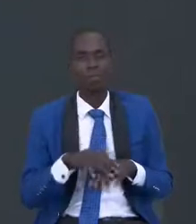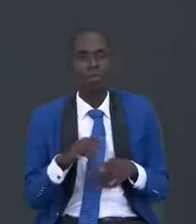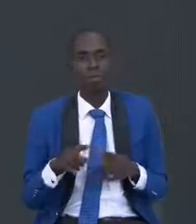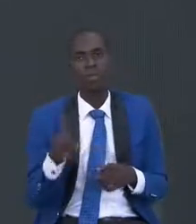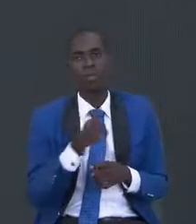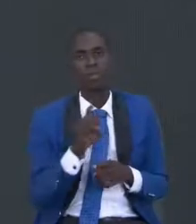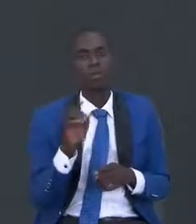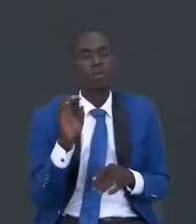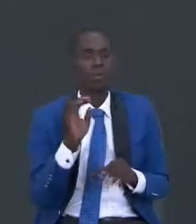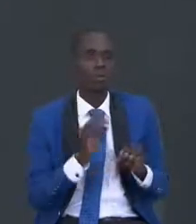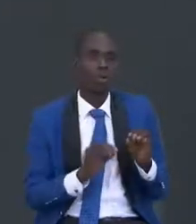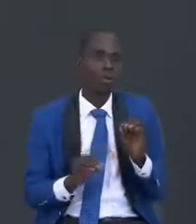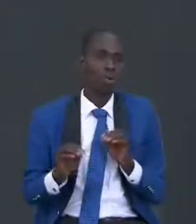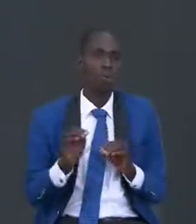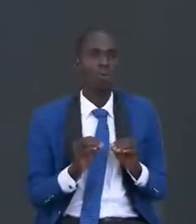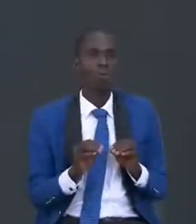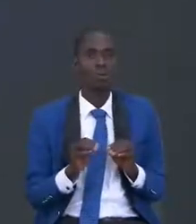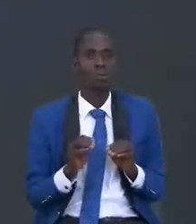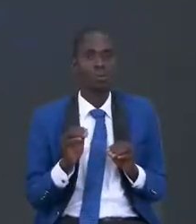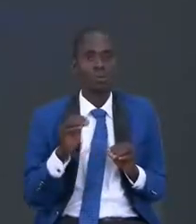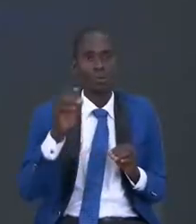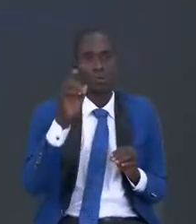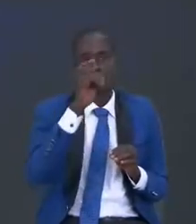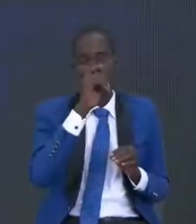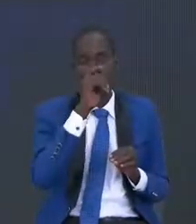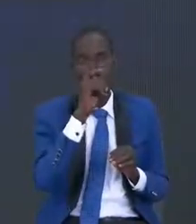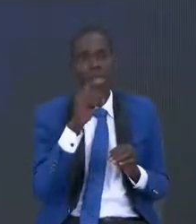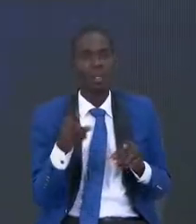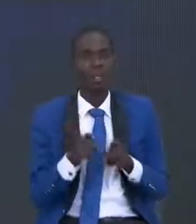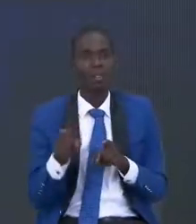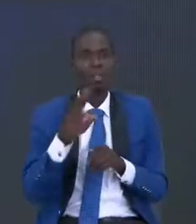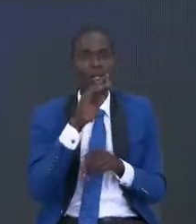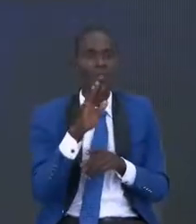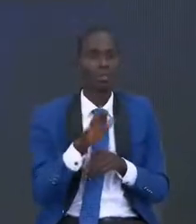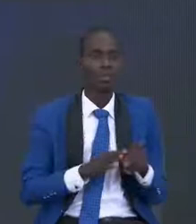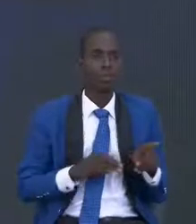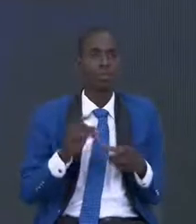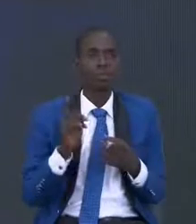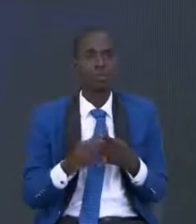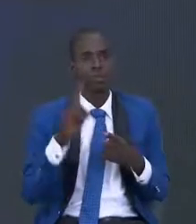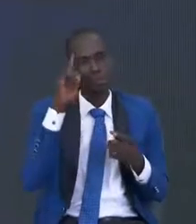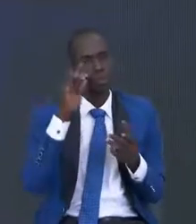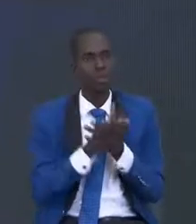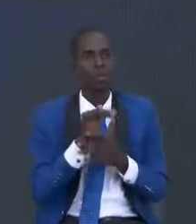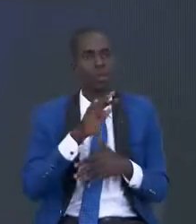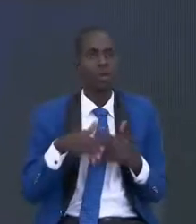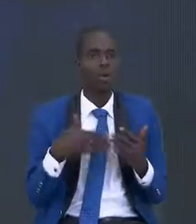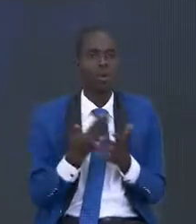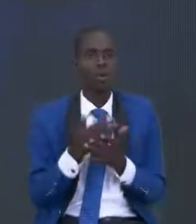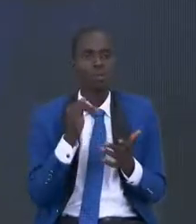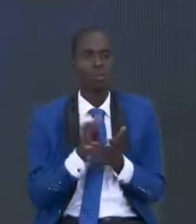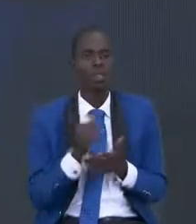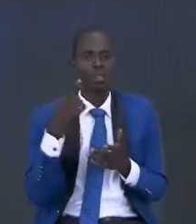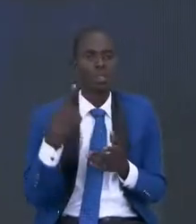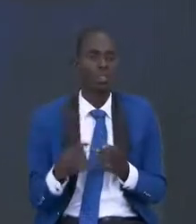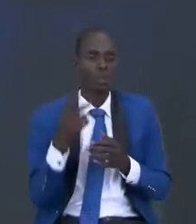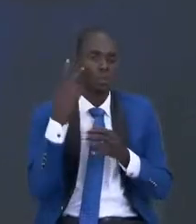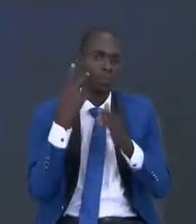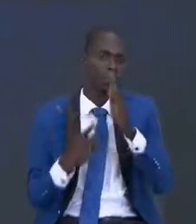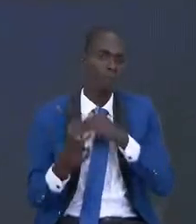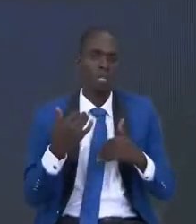Alors, Jésus leur dit, ô homme sans intelligence et dont le cœur est lent à croire tout ce qu'ont dit les